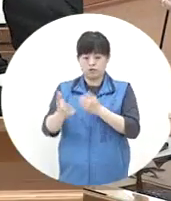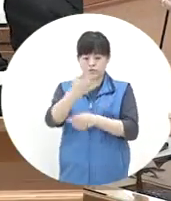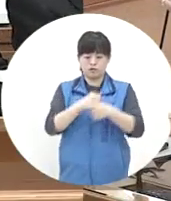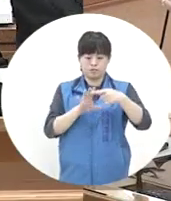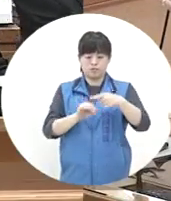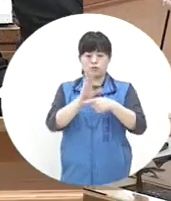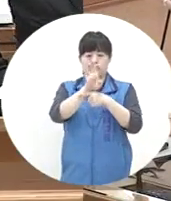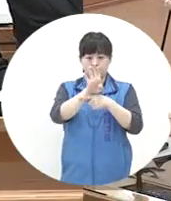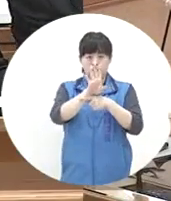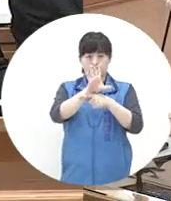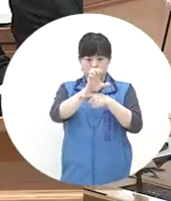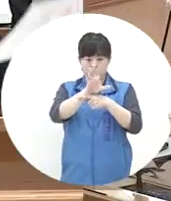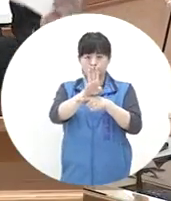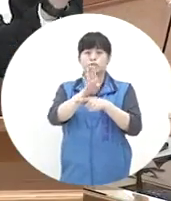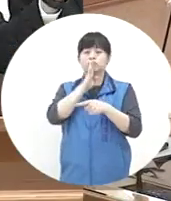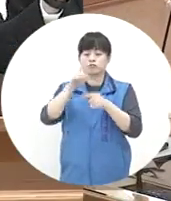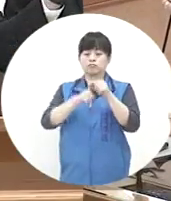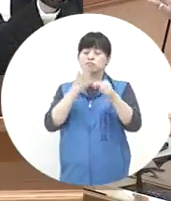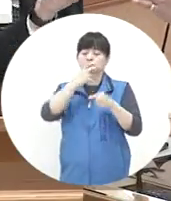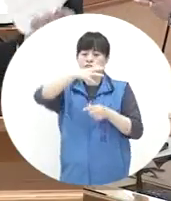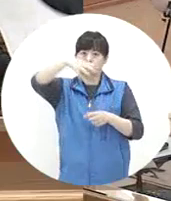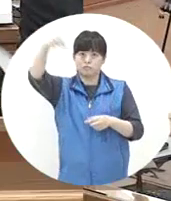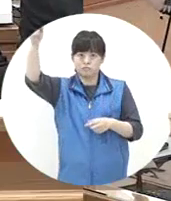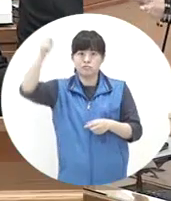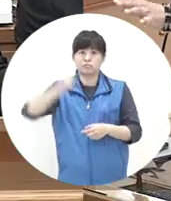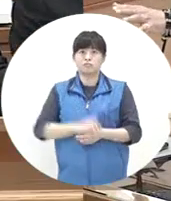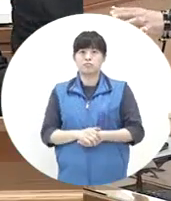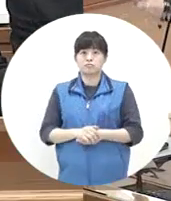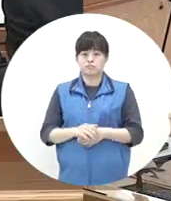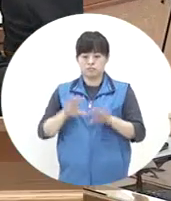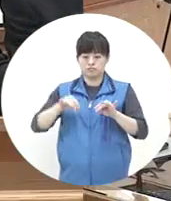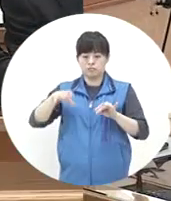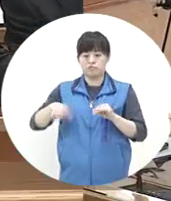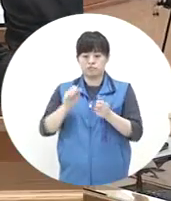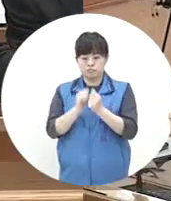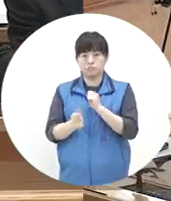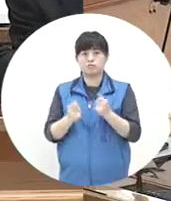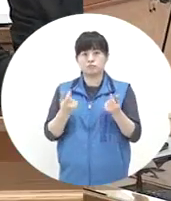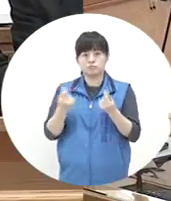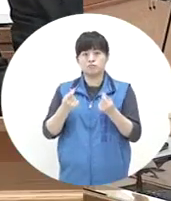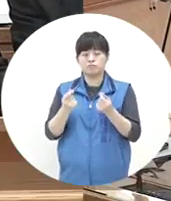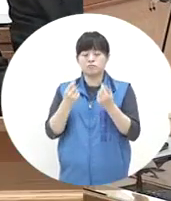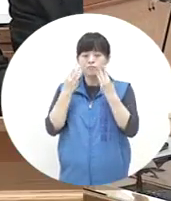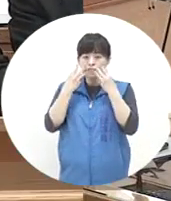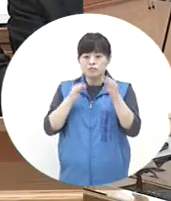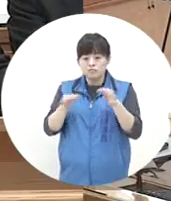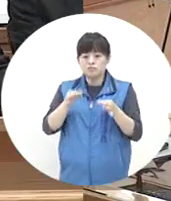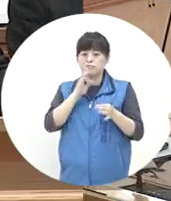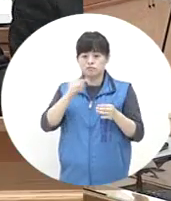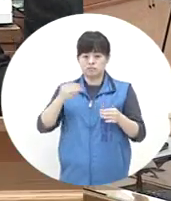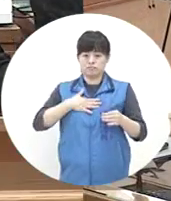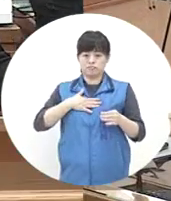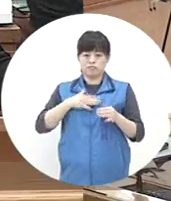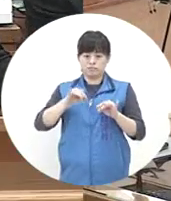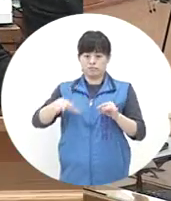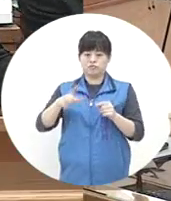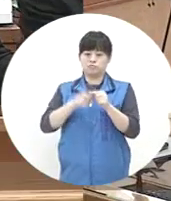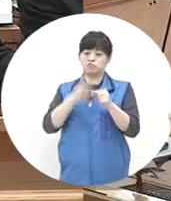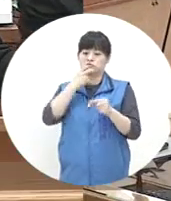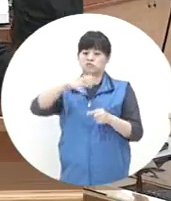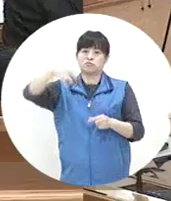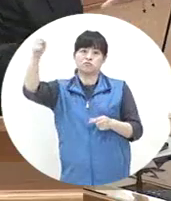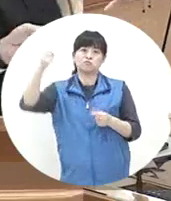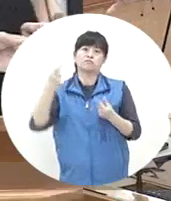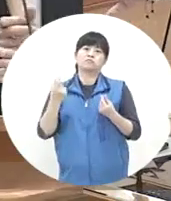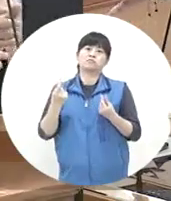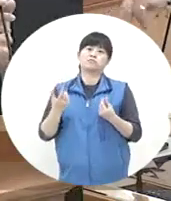94%几乎都是中央收走的。好。 没、 啊、地方税的 没关系， 就像说营业税本来是属于地方税，中央也把它拿走了、啊。 对，